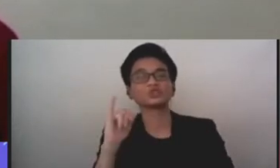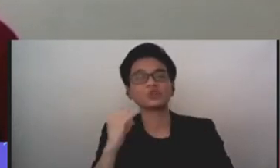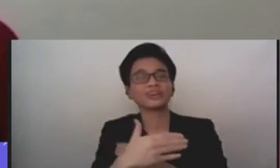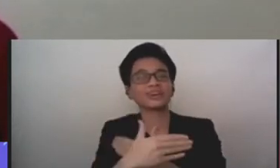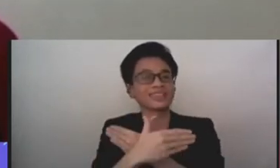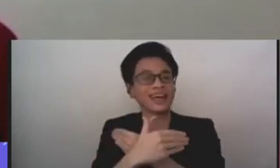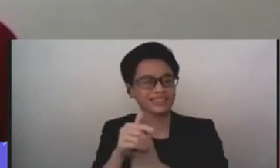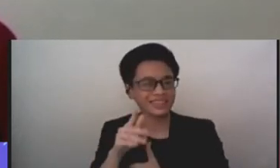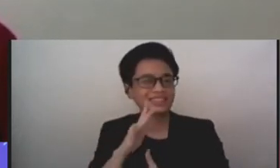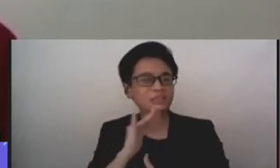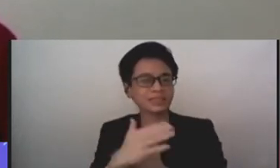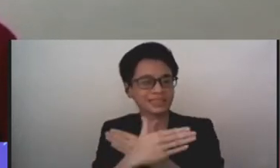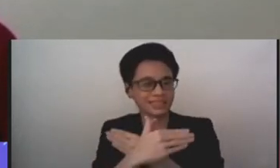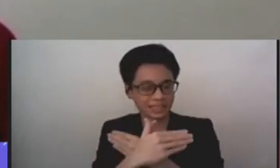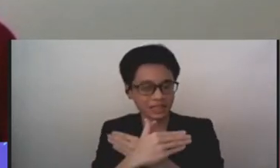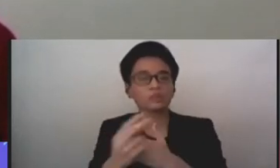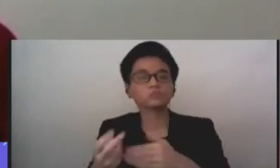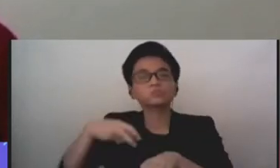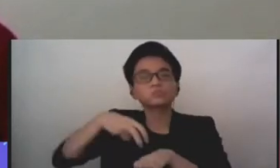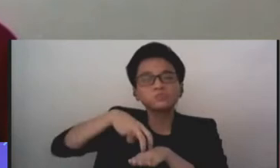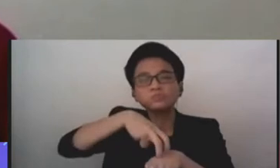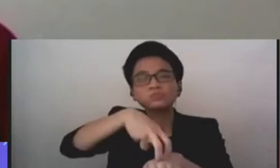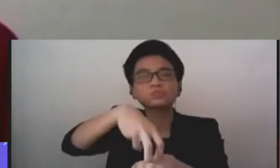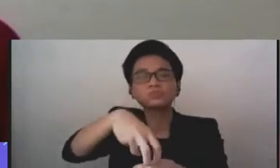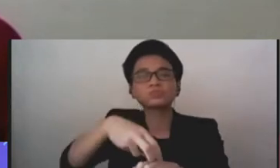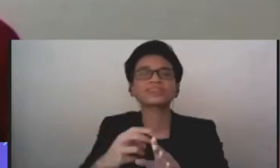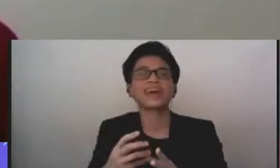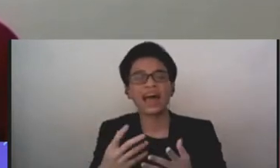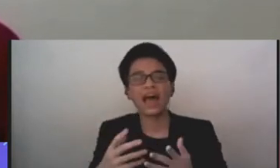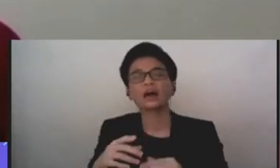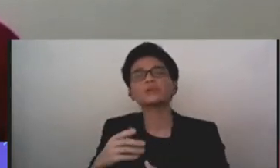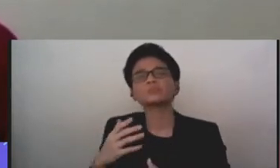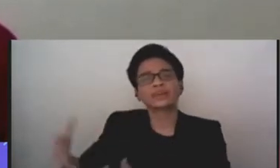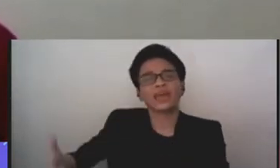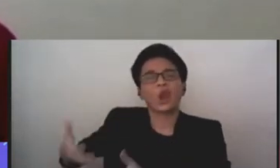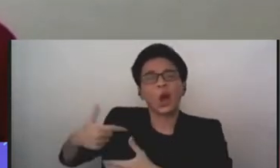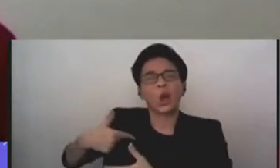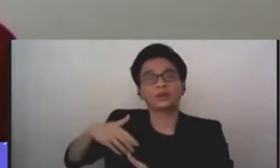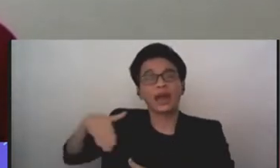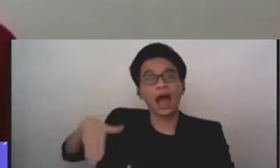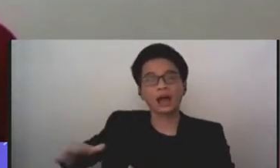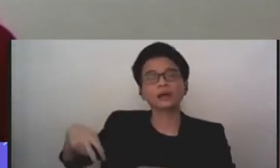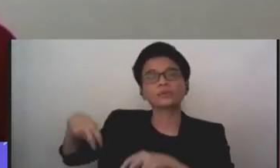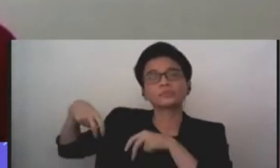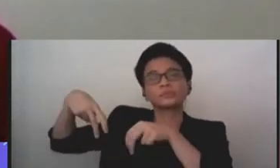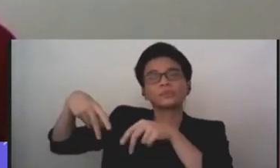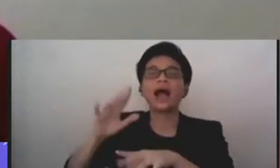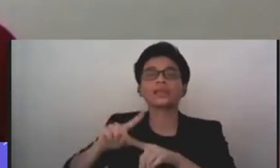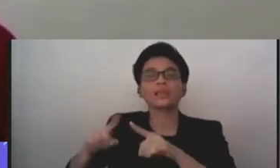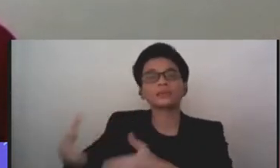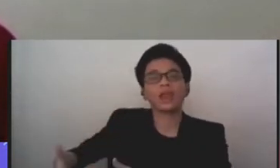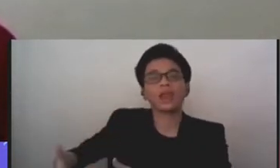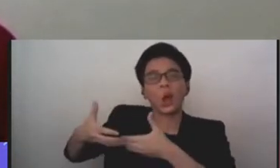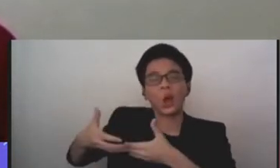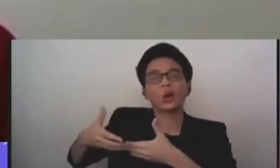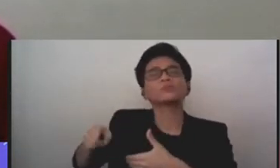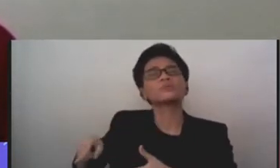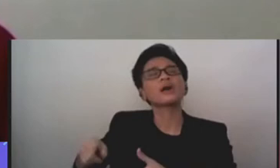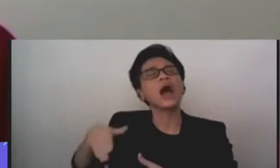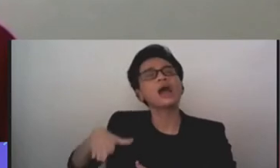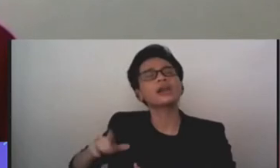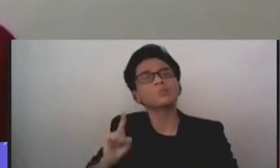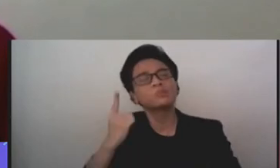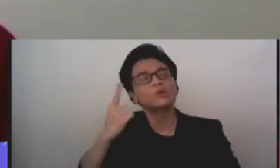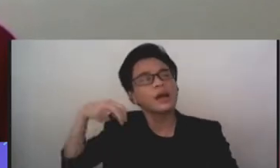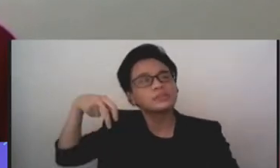begitu dia sudah didiagnosa, meskipun saya gendong ya, jadi kadang, jadi saya kemana-mana gendong dulu, karena anak saya baru jalan usia